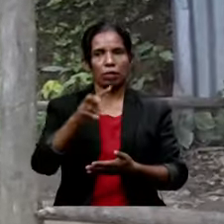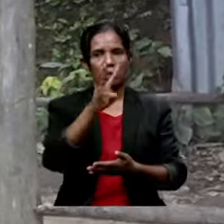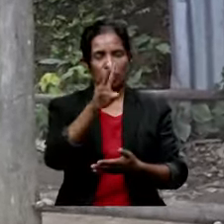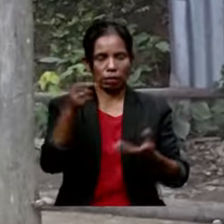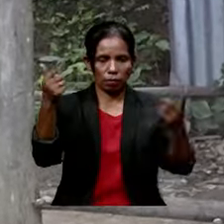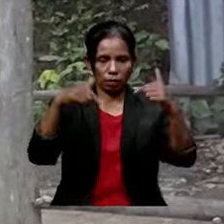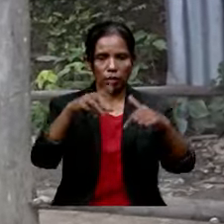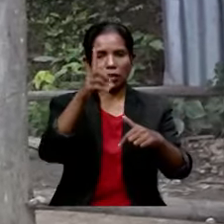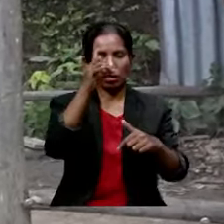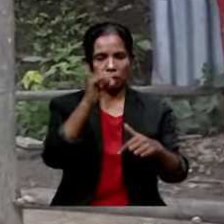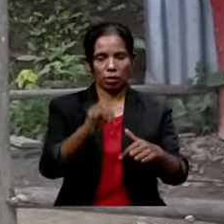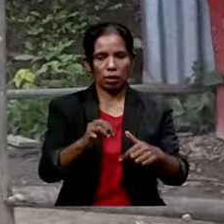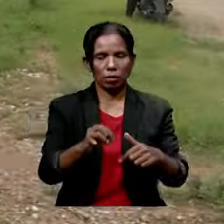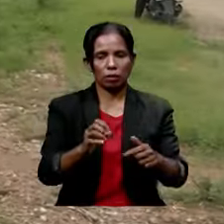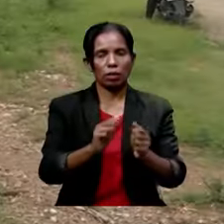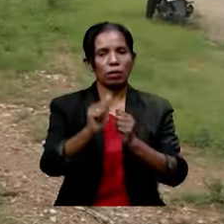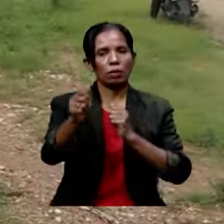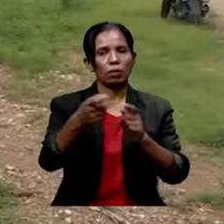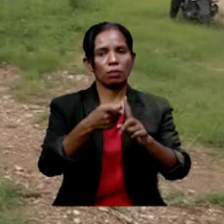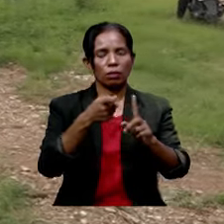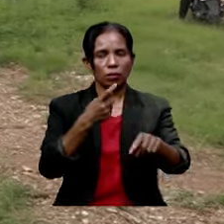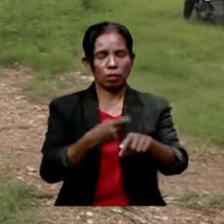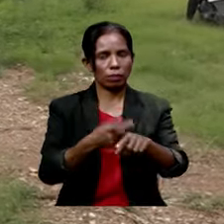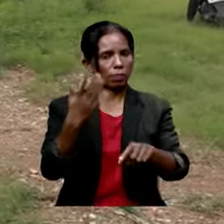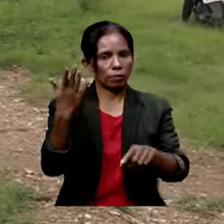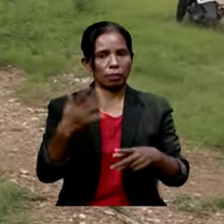mai hadili hodi halai se susi situasan refere.